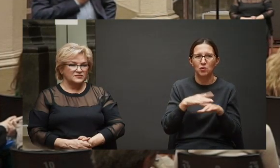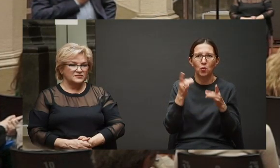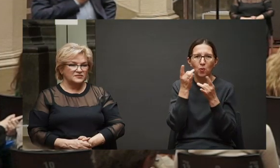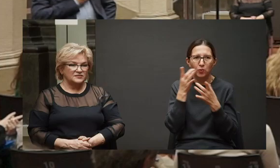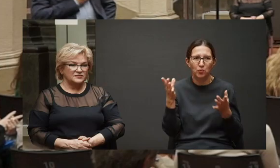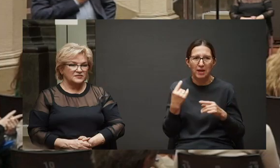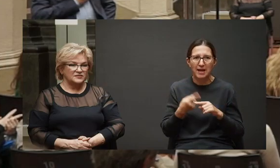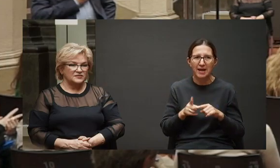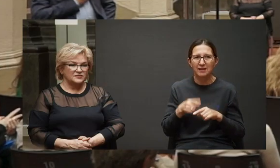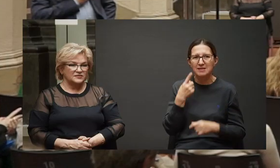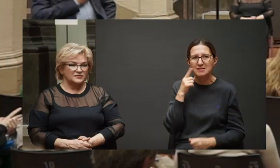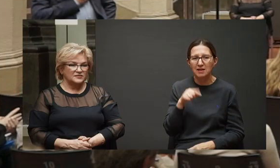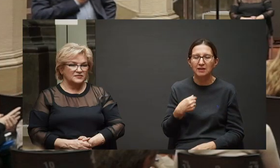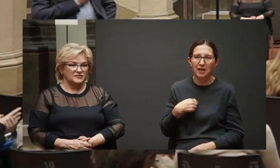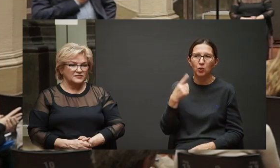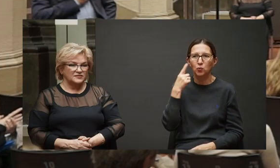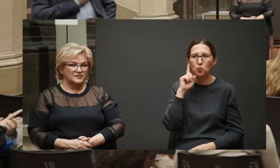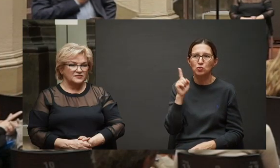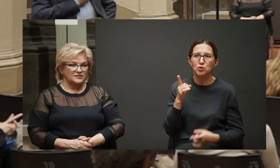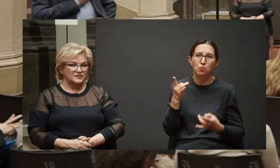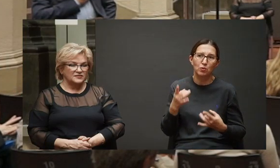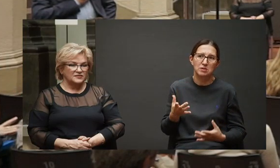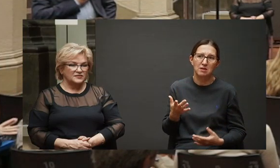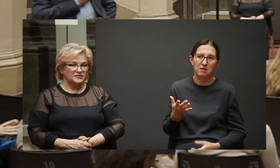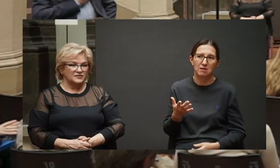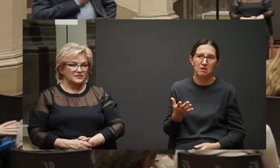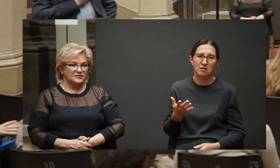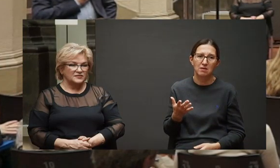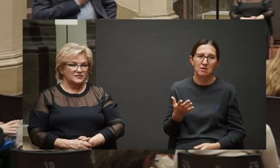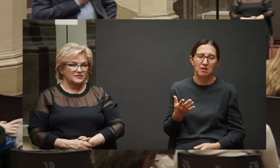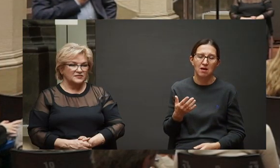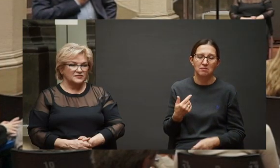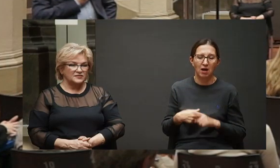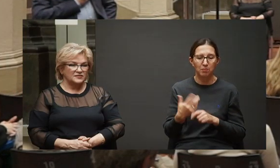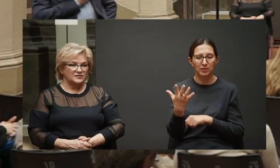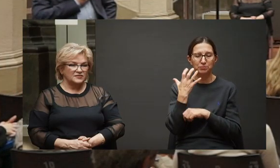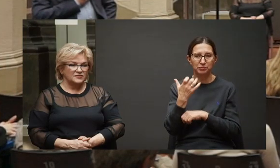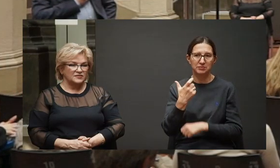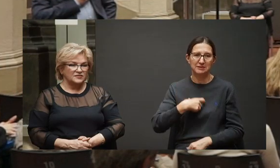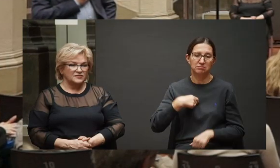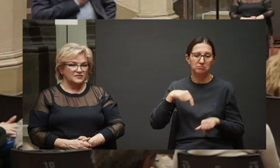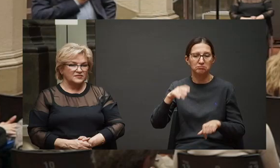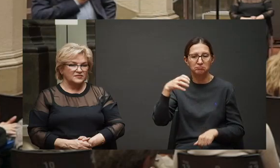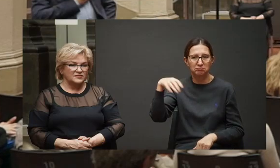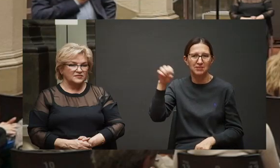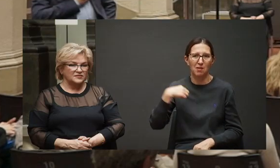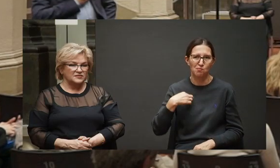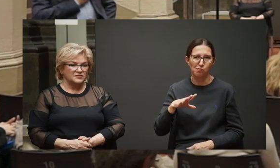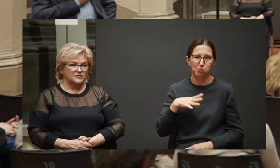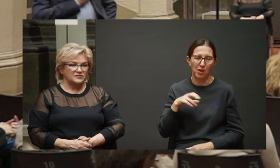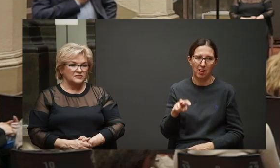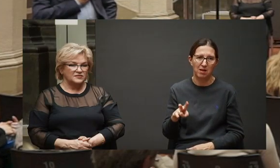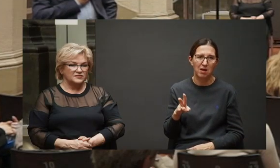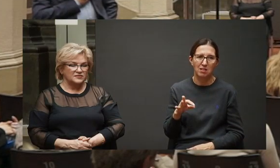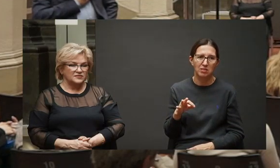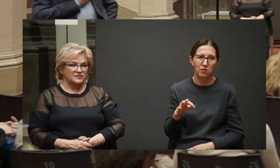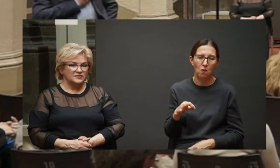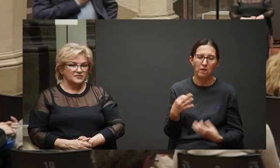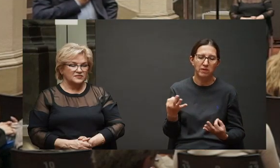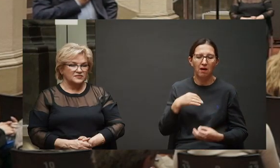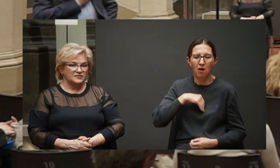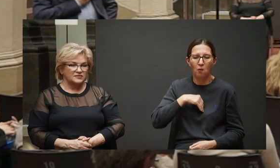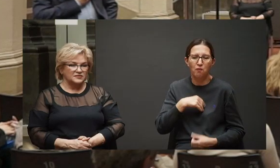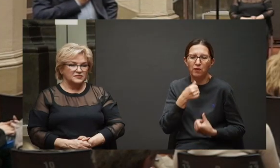культуре. То есть это, знаете, это, я думаю, что просто запечатление того, что ты тут был, но никакого